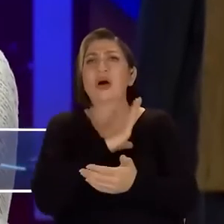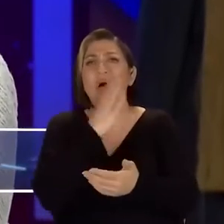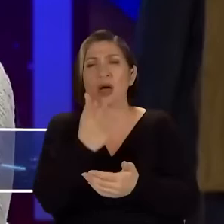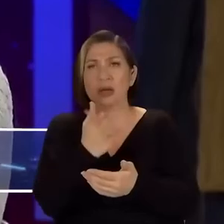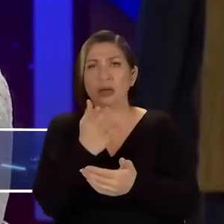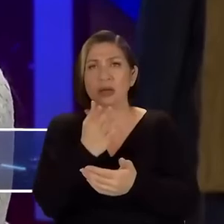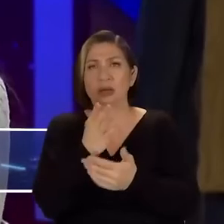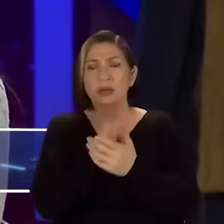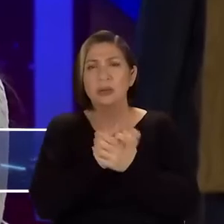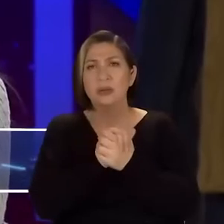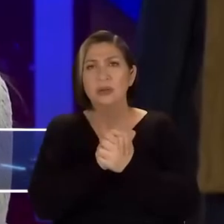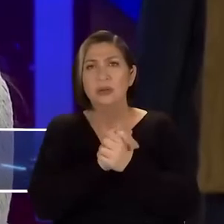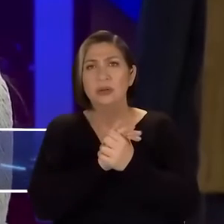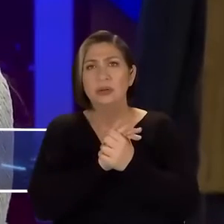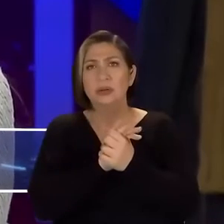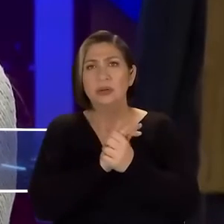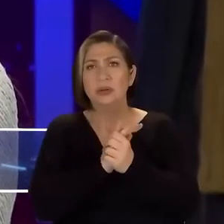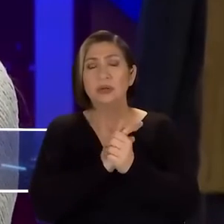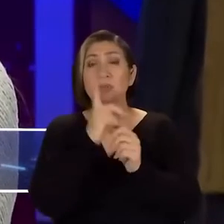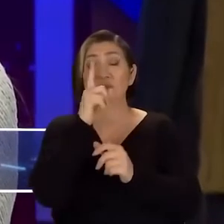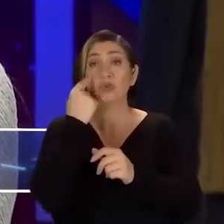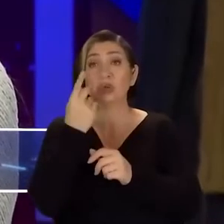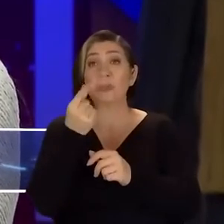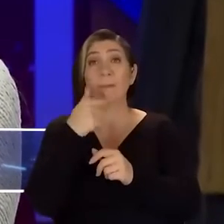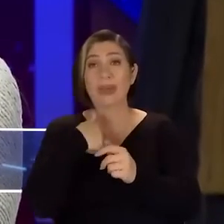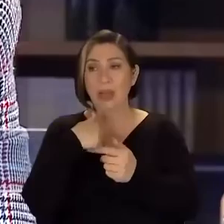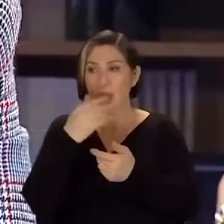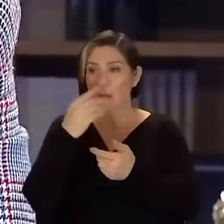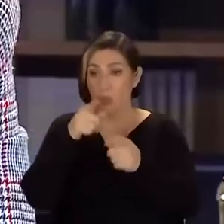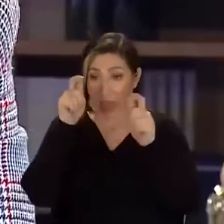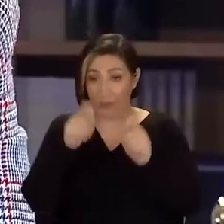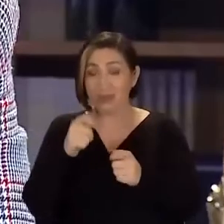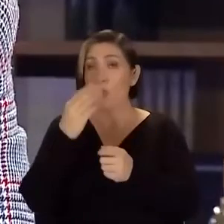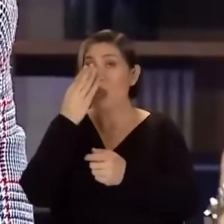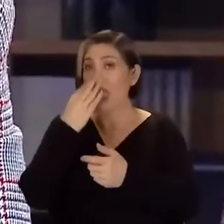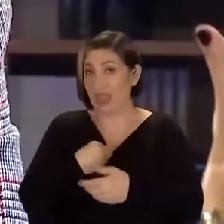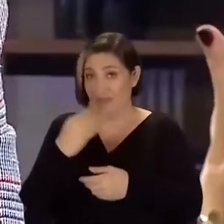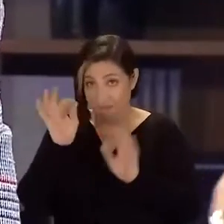ve şeyi de hiç gözden kaçırmayalım. Bana ödül veriyor.